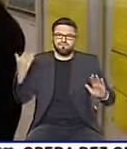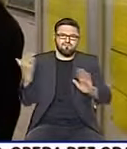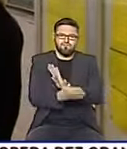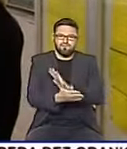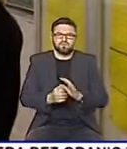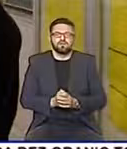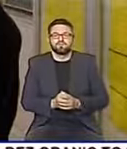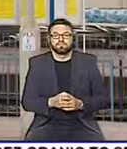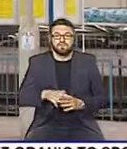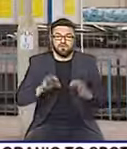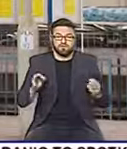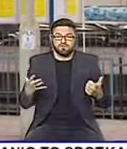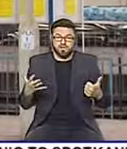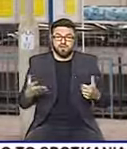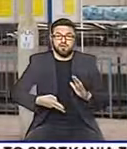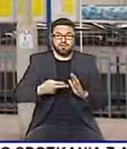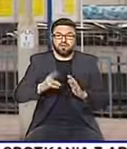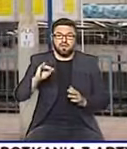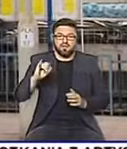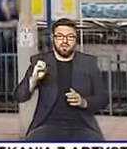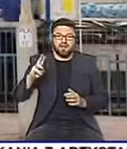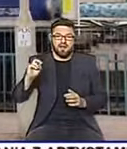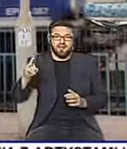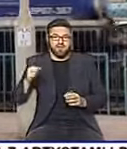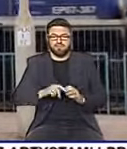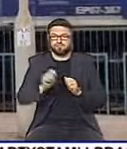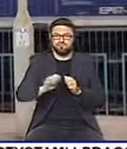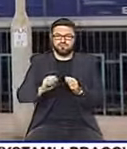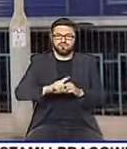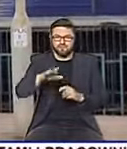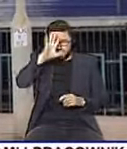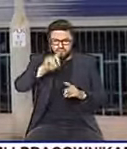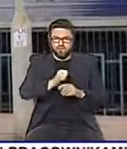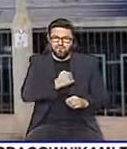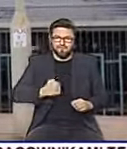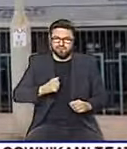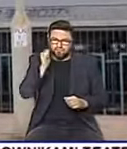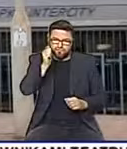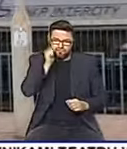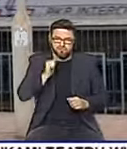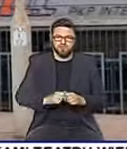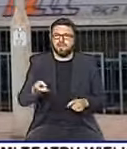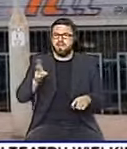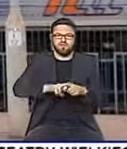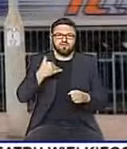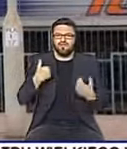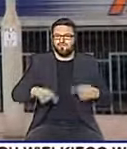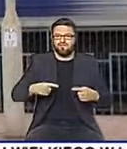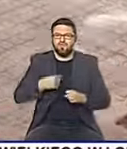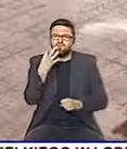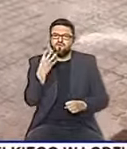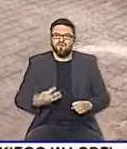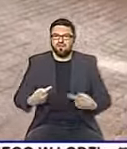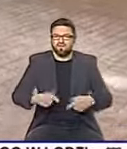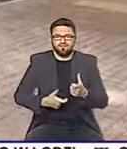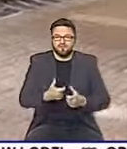bezpośrednio. Od dzisiaj 6 pociągów Interregio będzie jeździło z Łodzi do Warszawy codziennie. Dotychczas nie wszystkie kursowały w weekendy. Według